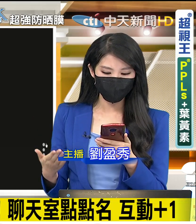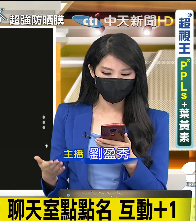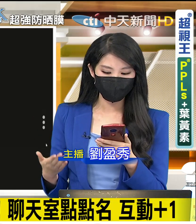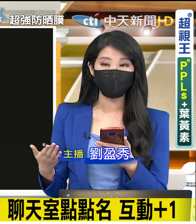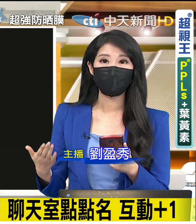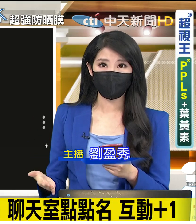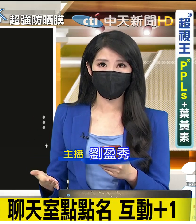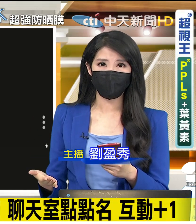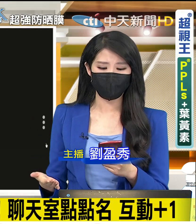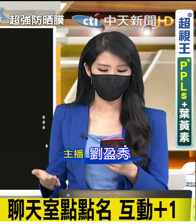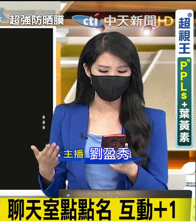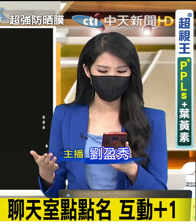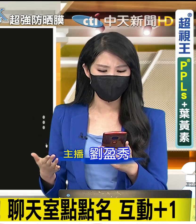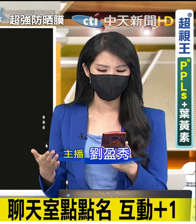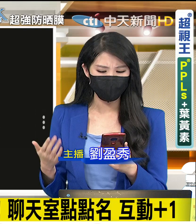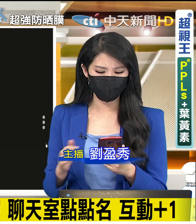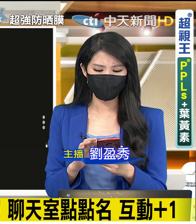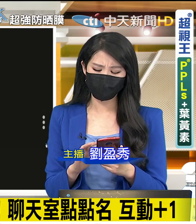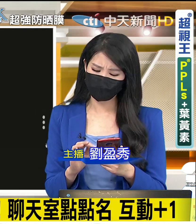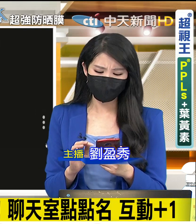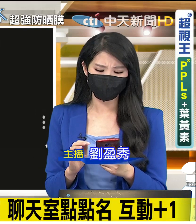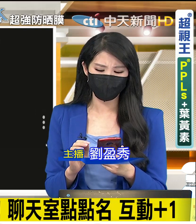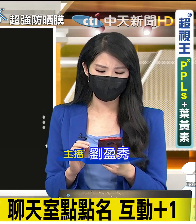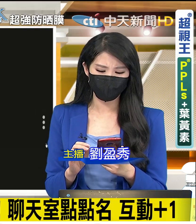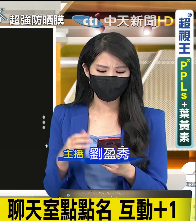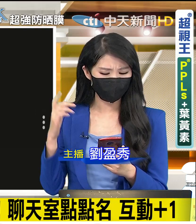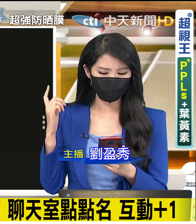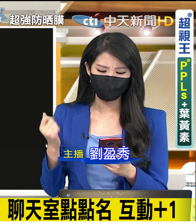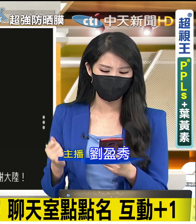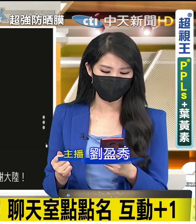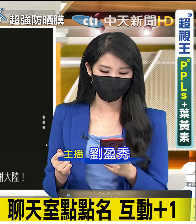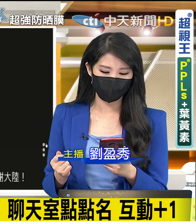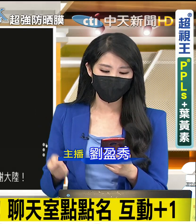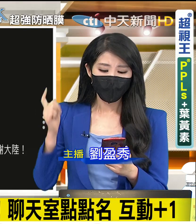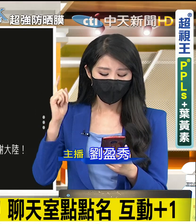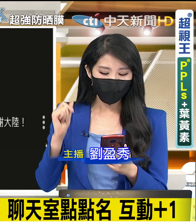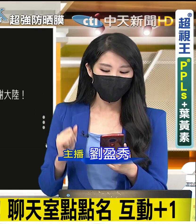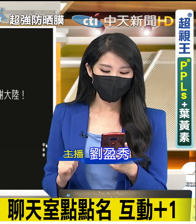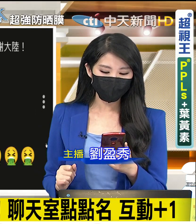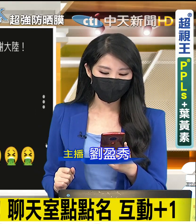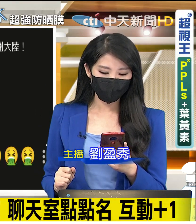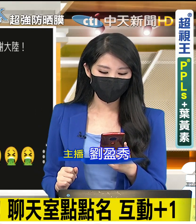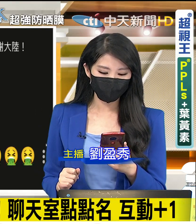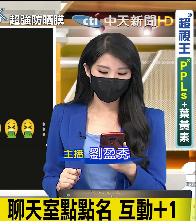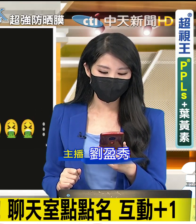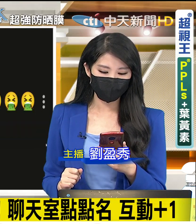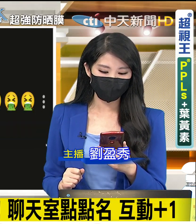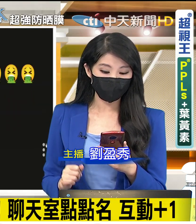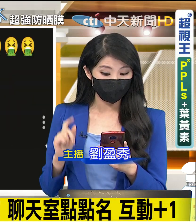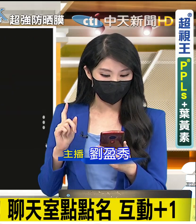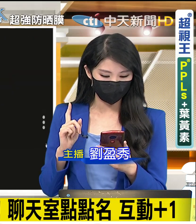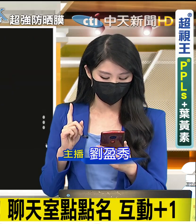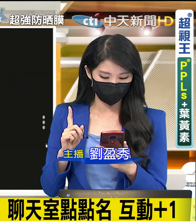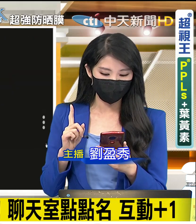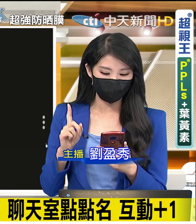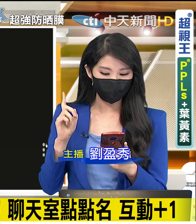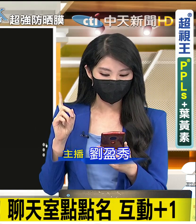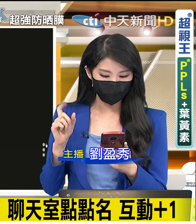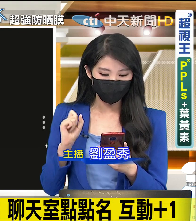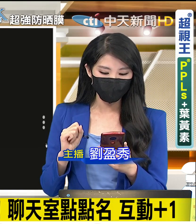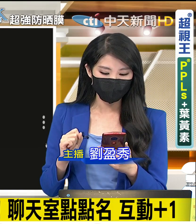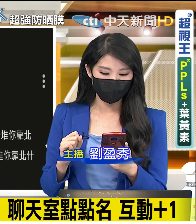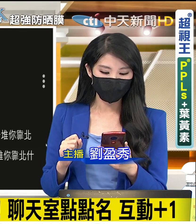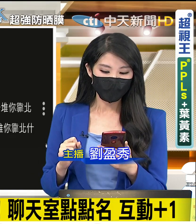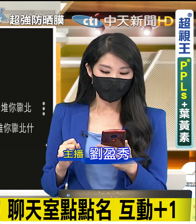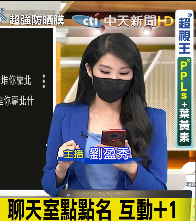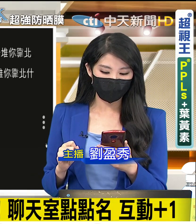疫苗数量抵达台湾啊。没错，这明胡你讲的一点都没错，大家都是这样的心声。还有路过的 Leo Fu， 他说呢，他刚想抖内给刚刚